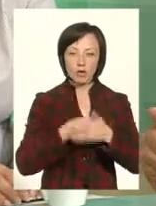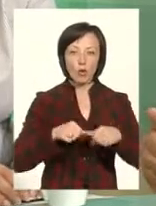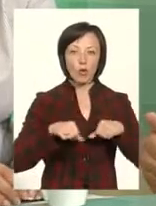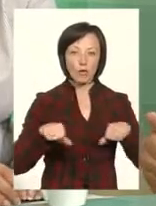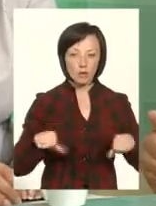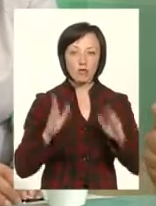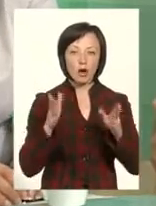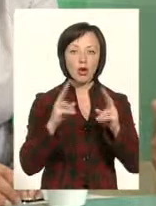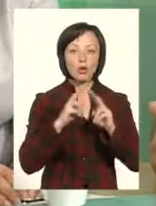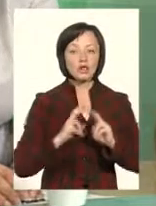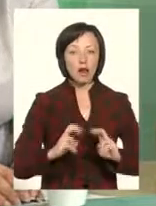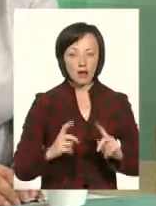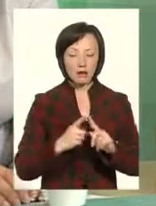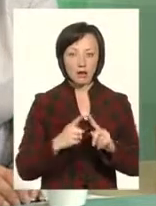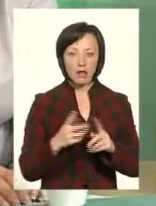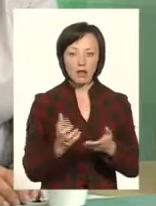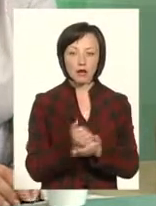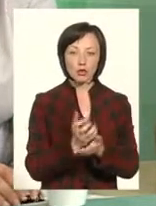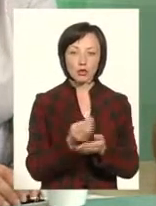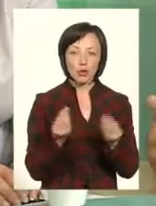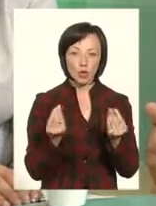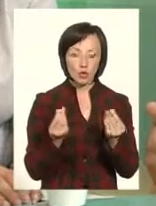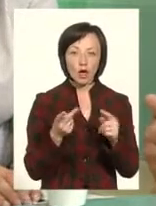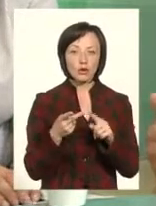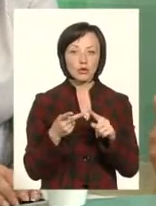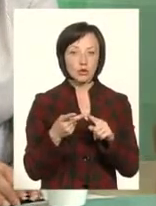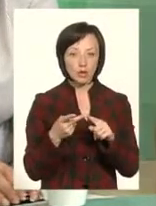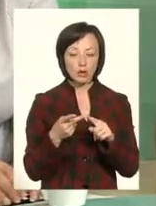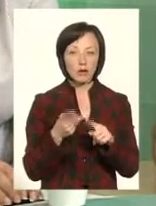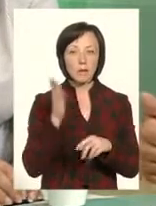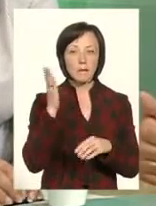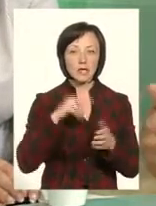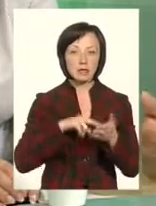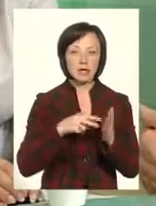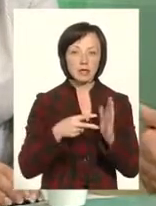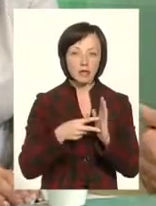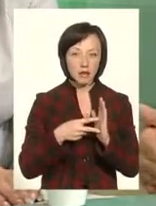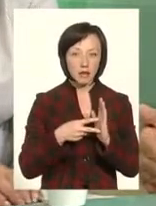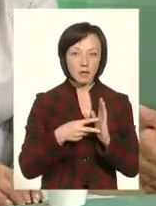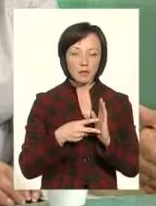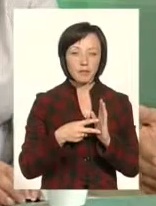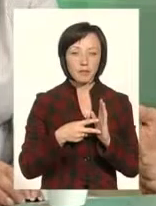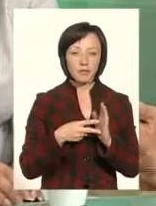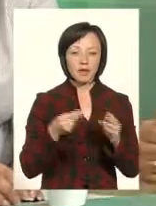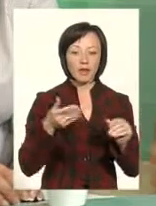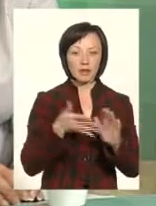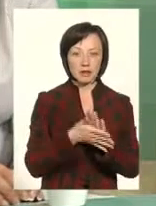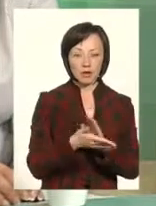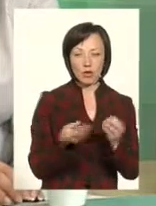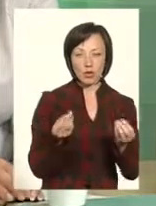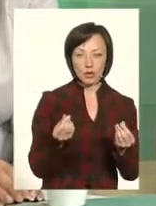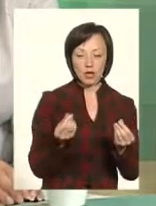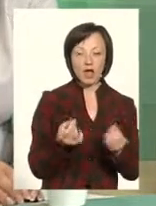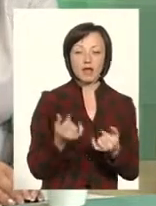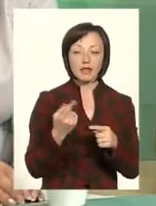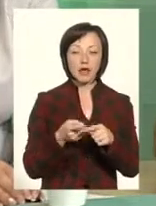і розглянемо, по-перше, надходження цих коштів, а друге, перспективи засвоєння цих коштів.